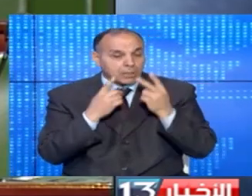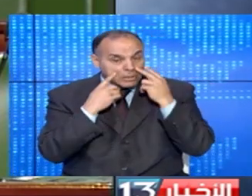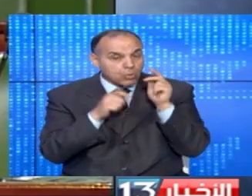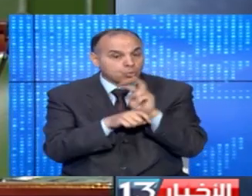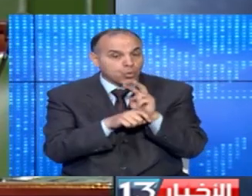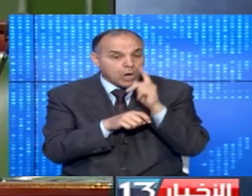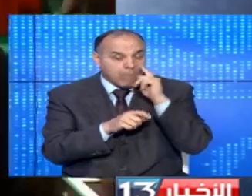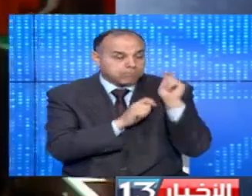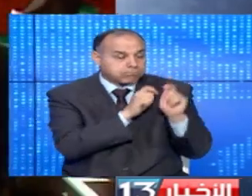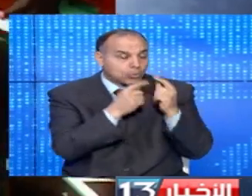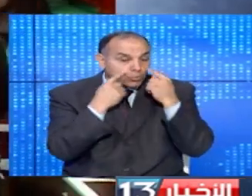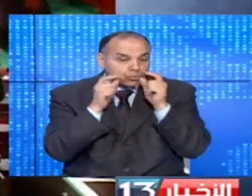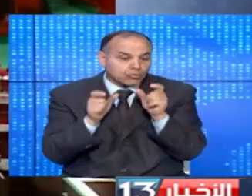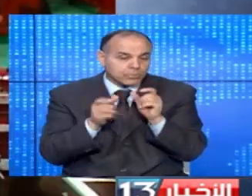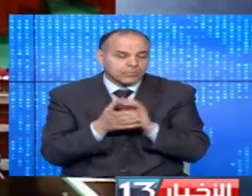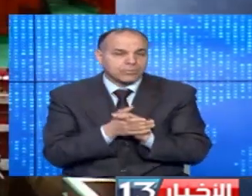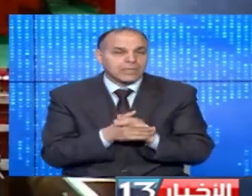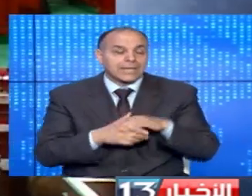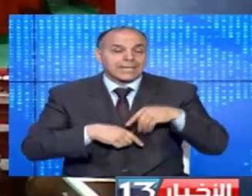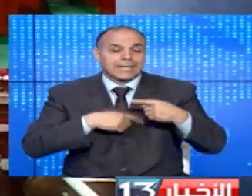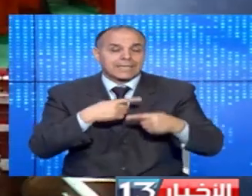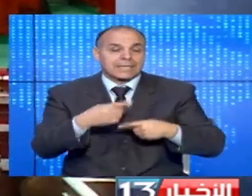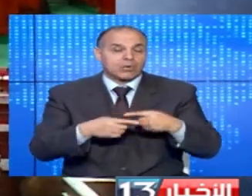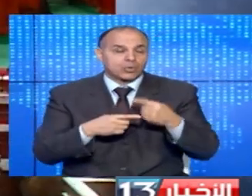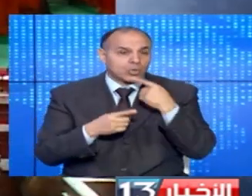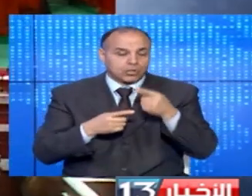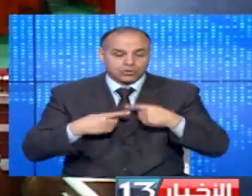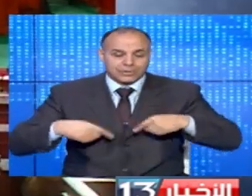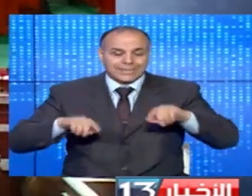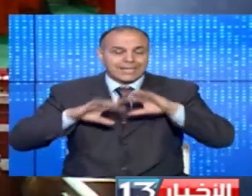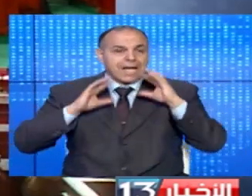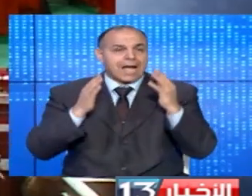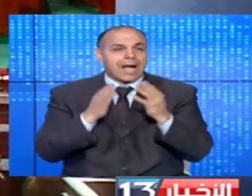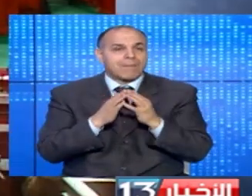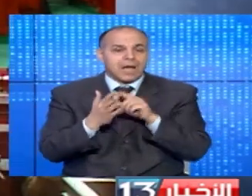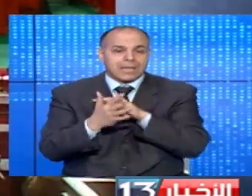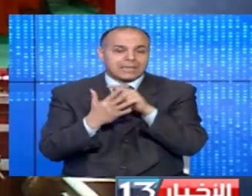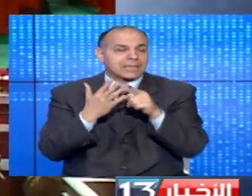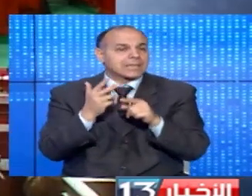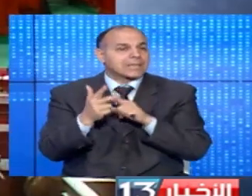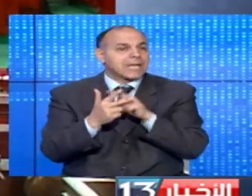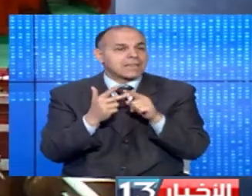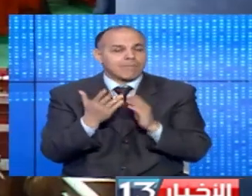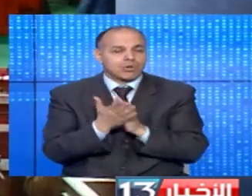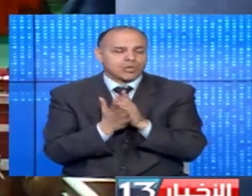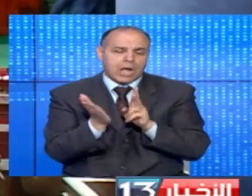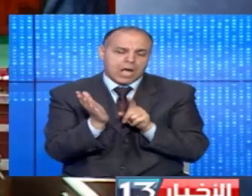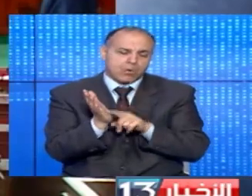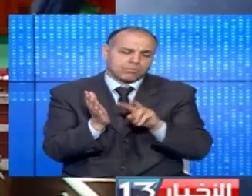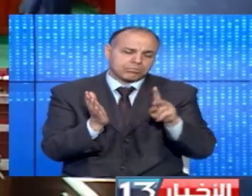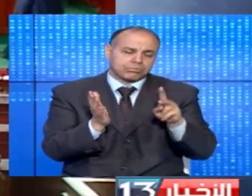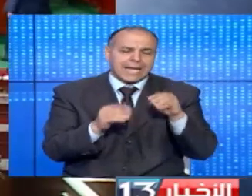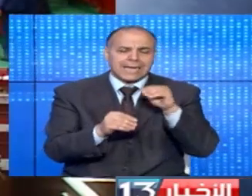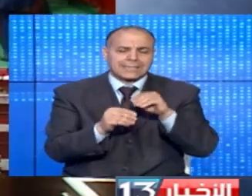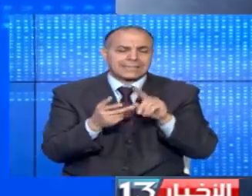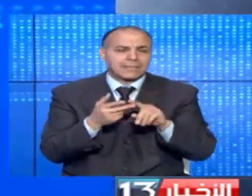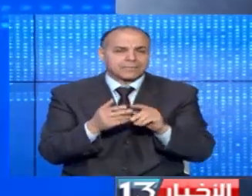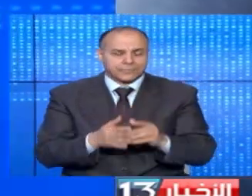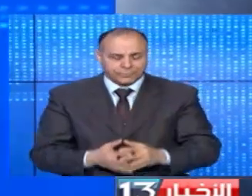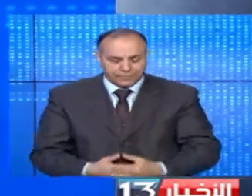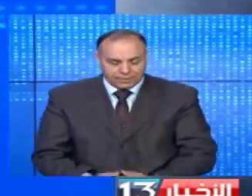القروض ويتواصل النظر خلال الجلسه العامه في ثلاثه مشاريع قوانين اخرى ذات صبغه اقتصاديه